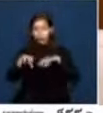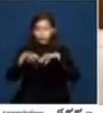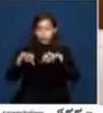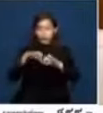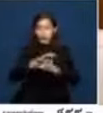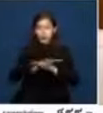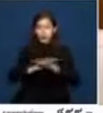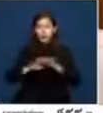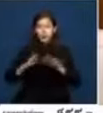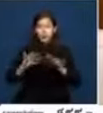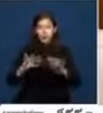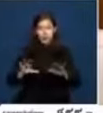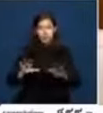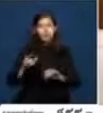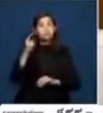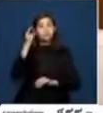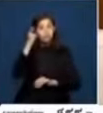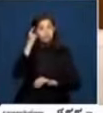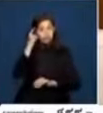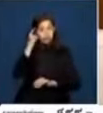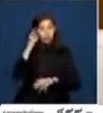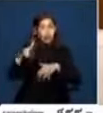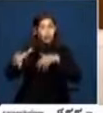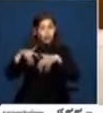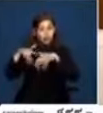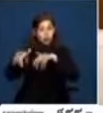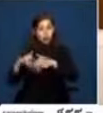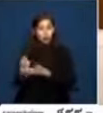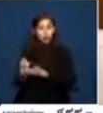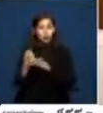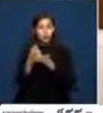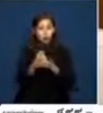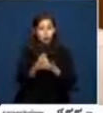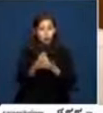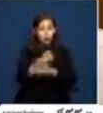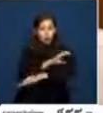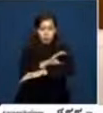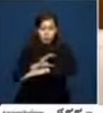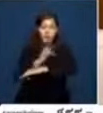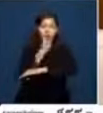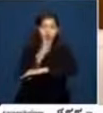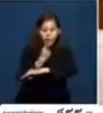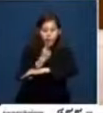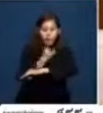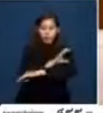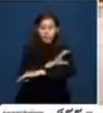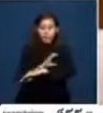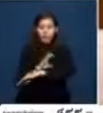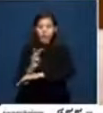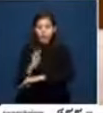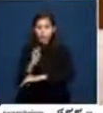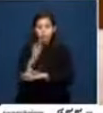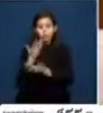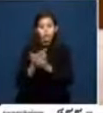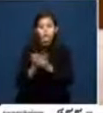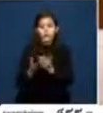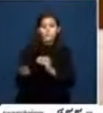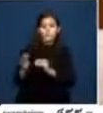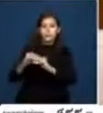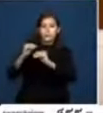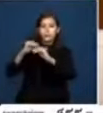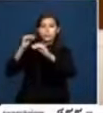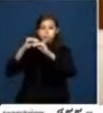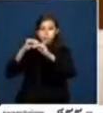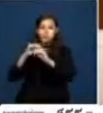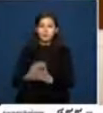ว่ารายได้จากรถไฟฟ้าทั้ง 2สายจะสูงกว่ารายจ่ายซึ่งหมาย